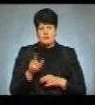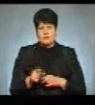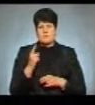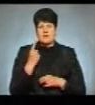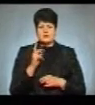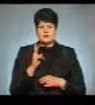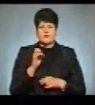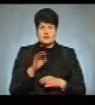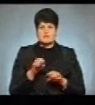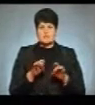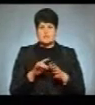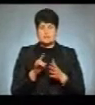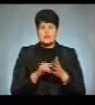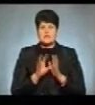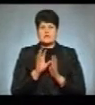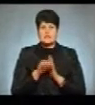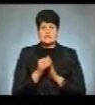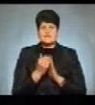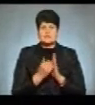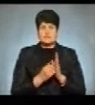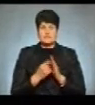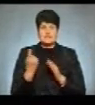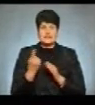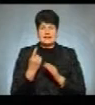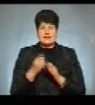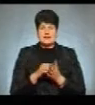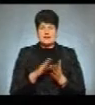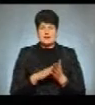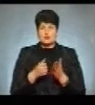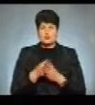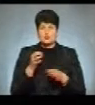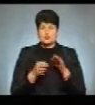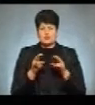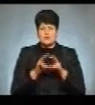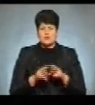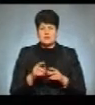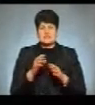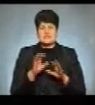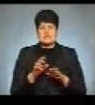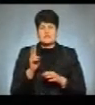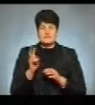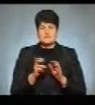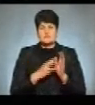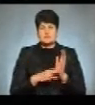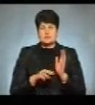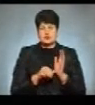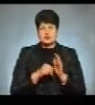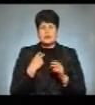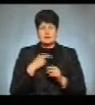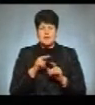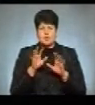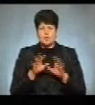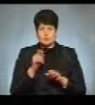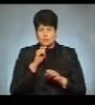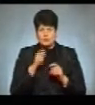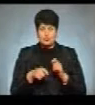поліція вирішувала питання про внесення відомостей в єдиний реєстр досудових розслідувань за статтею 286 Кримінального кодексу України «Порушення